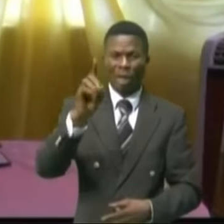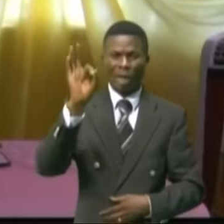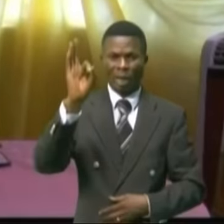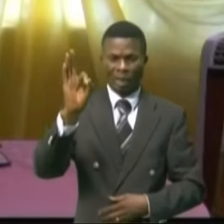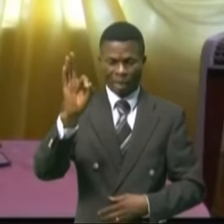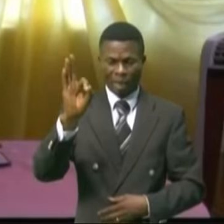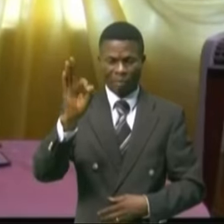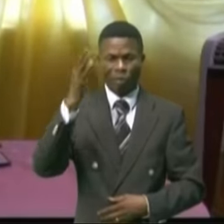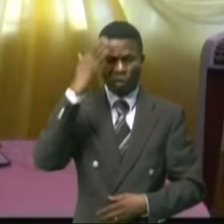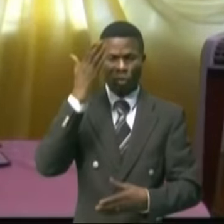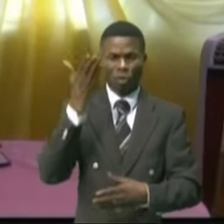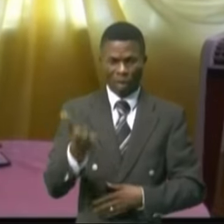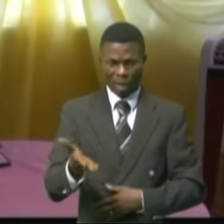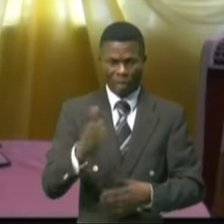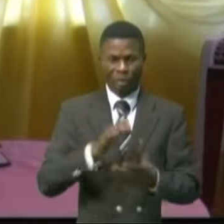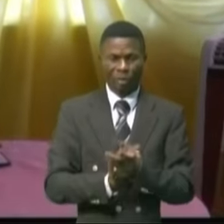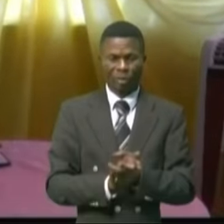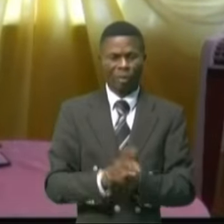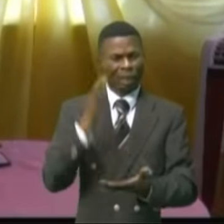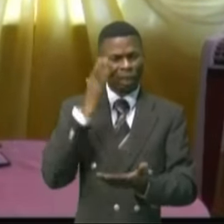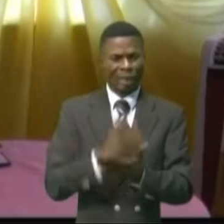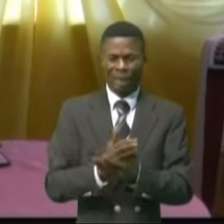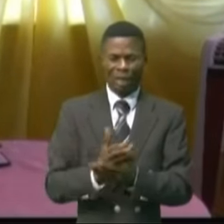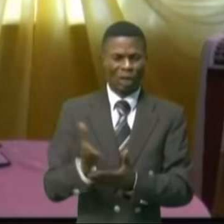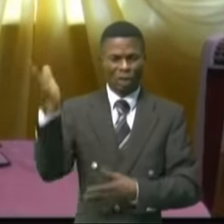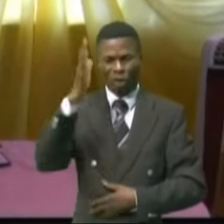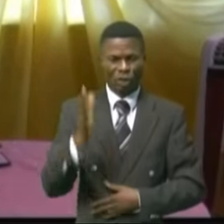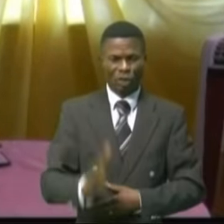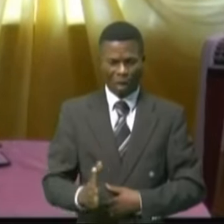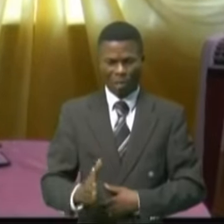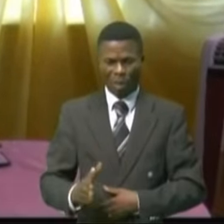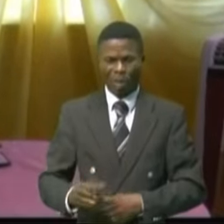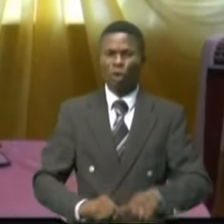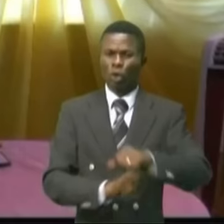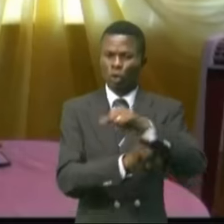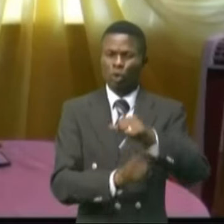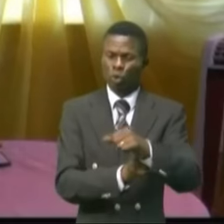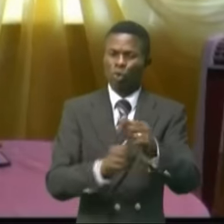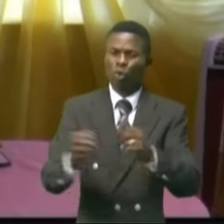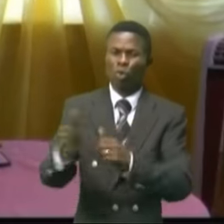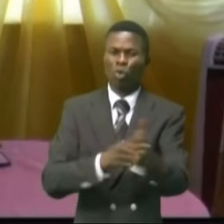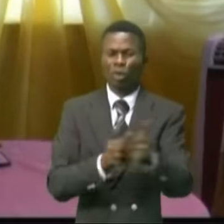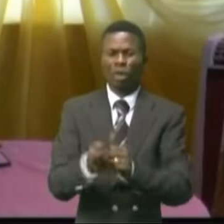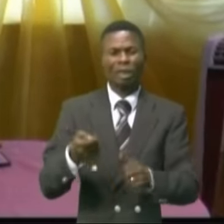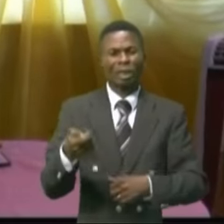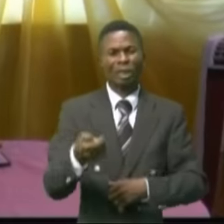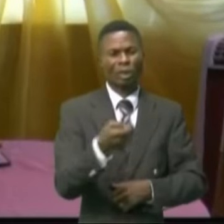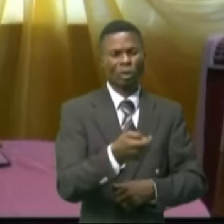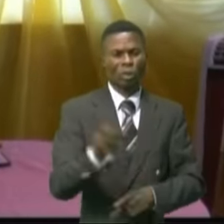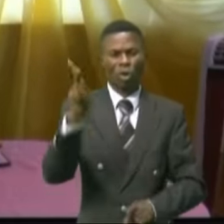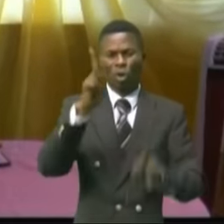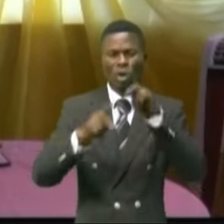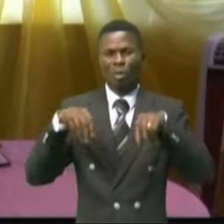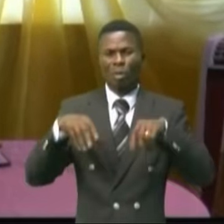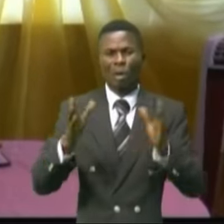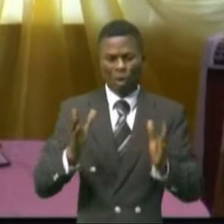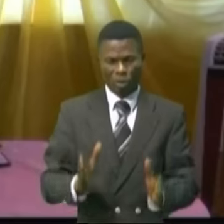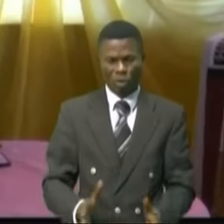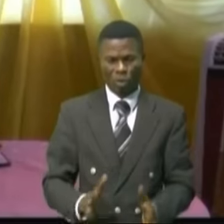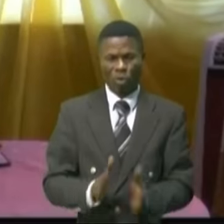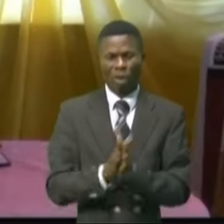est l'ADF, qui n'a cessé d'apporter désolation parmi nos populations. Mon